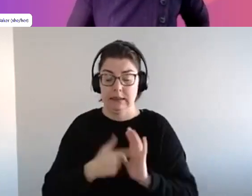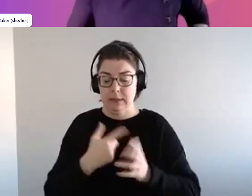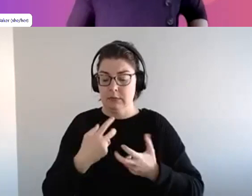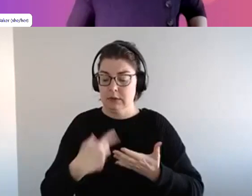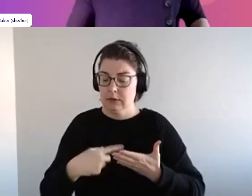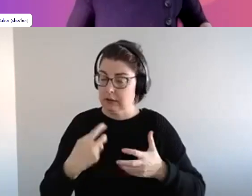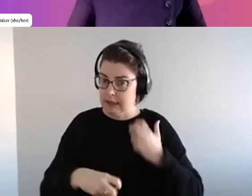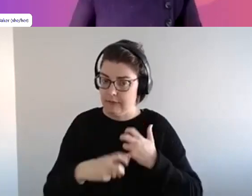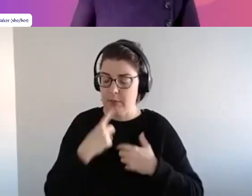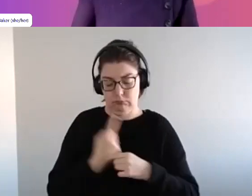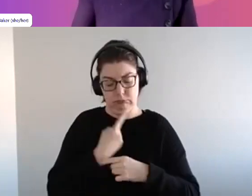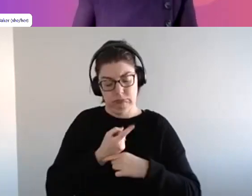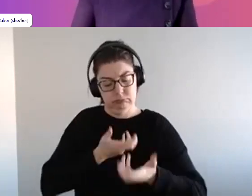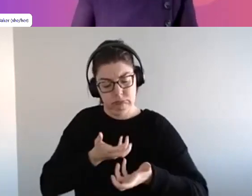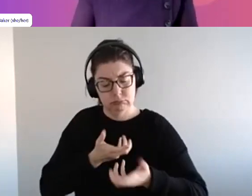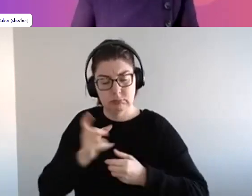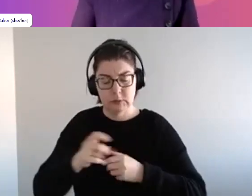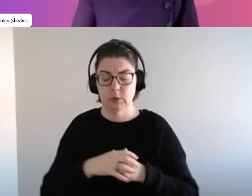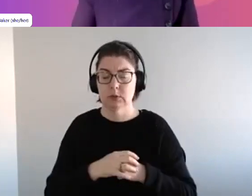difficiles aux besoins